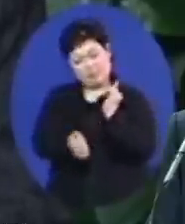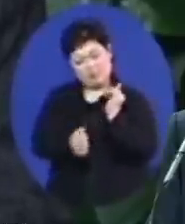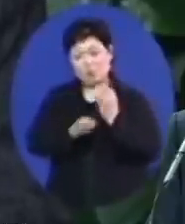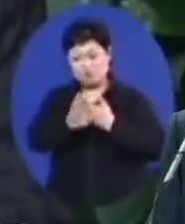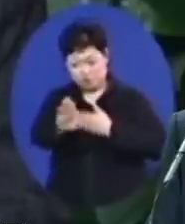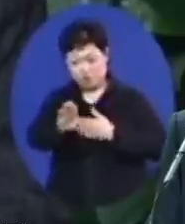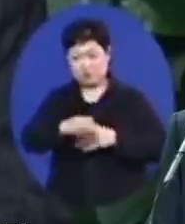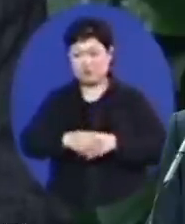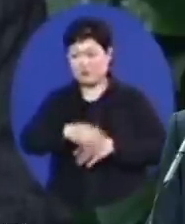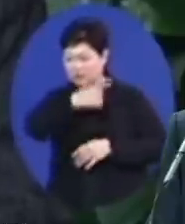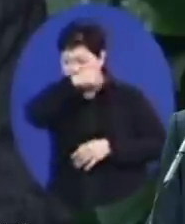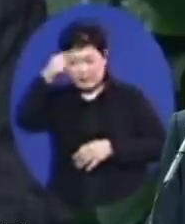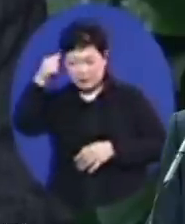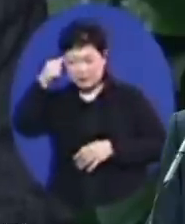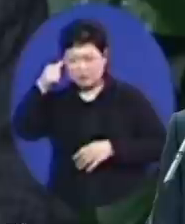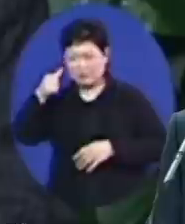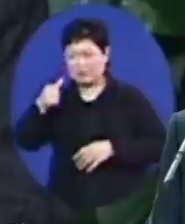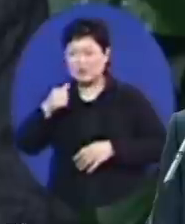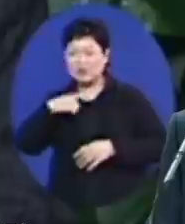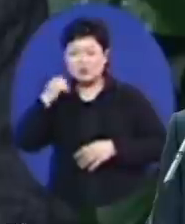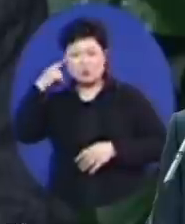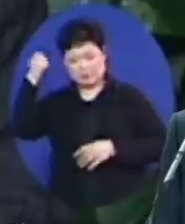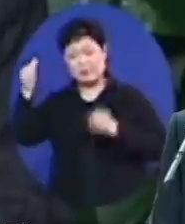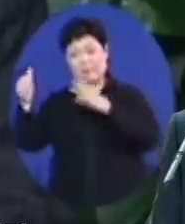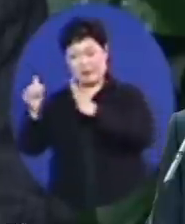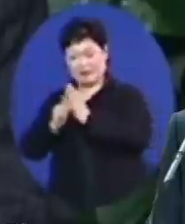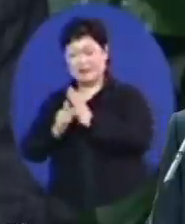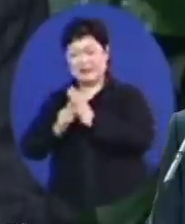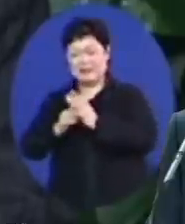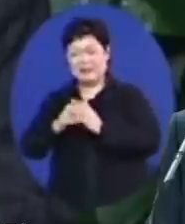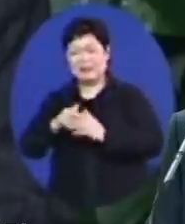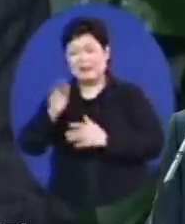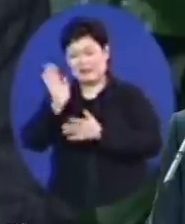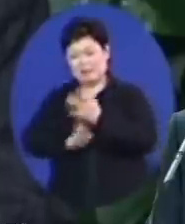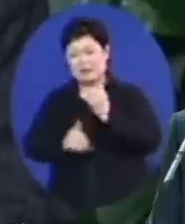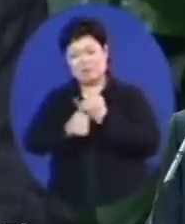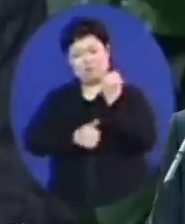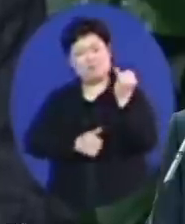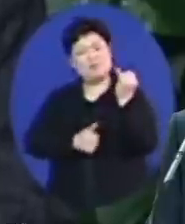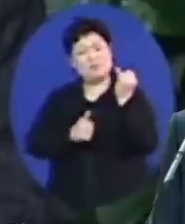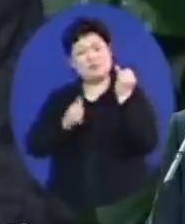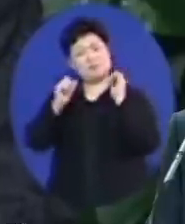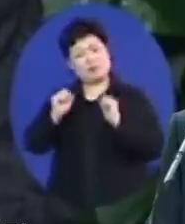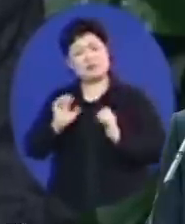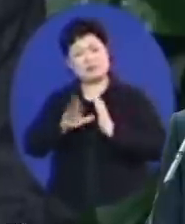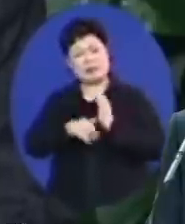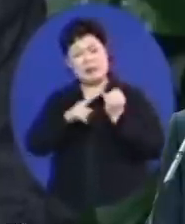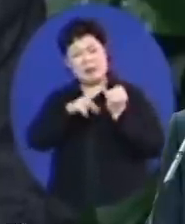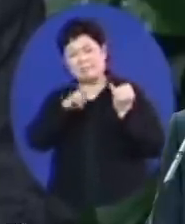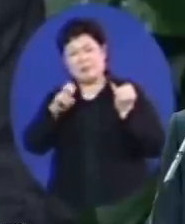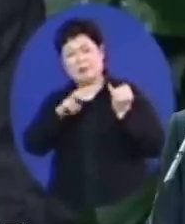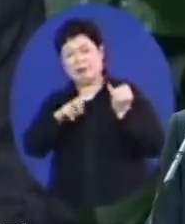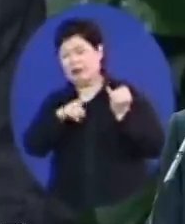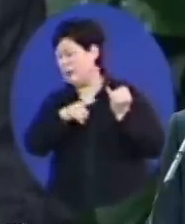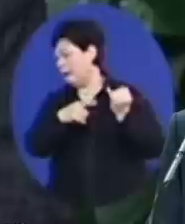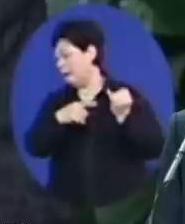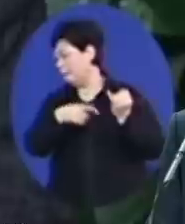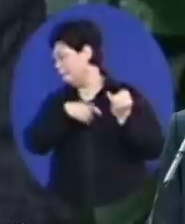다음 장로님이 제게 말씀하기를, 목사님, 마누라 있을 때는 밉상스럽고 보기 싫고